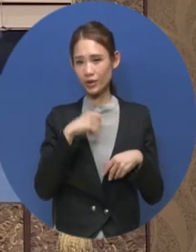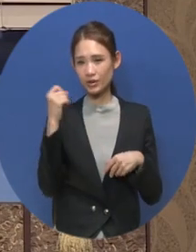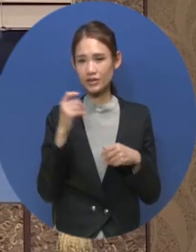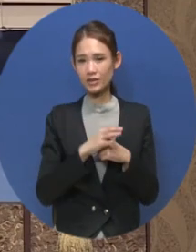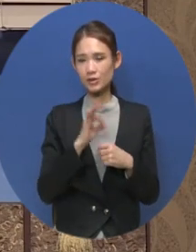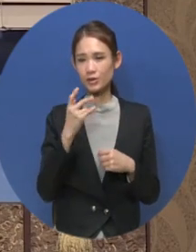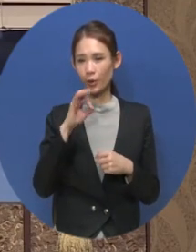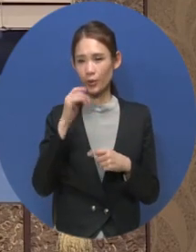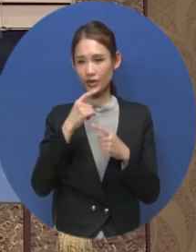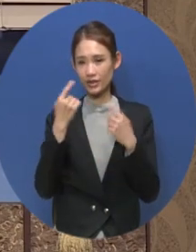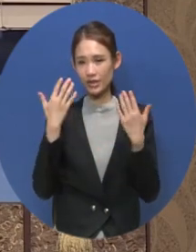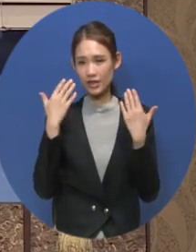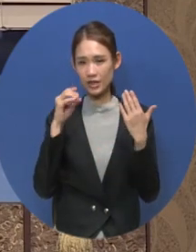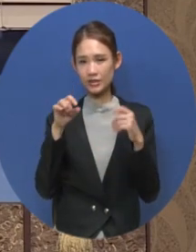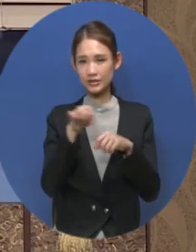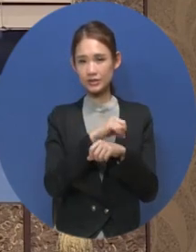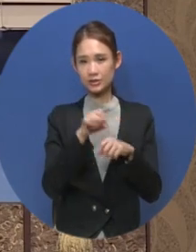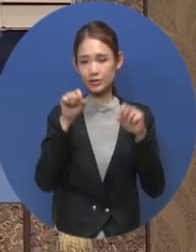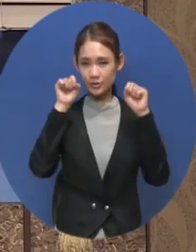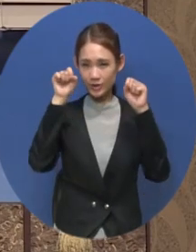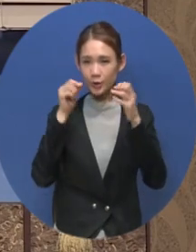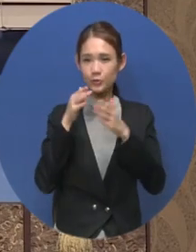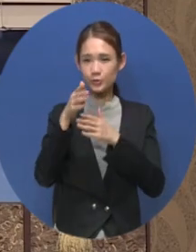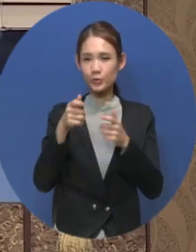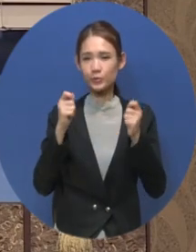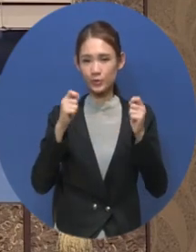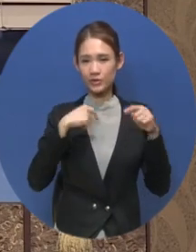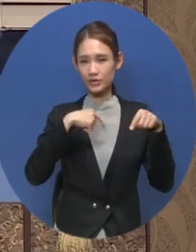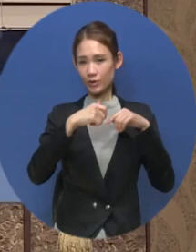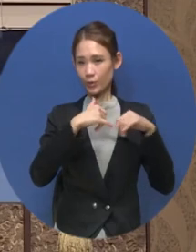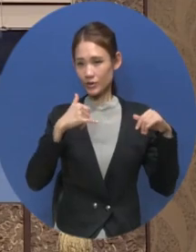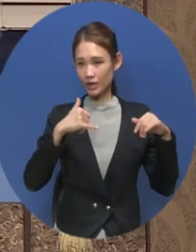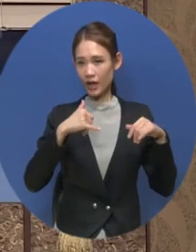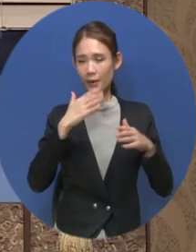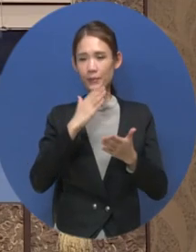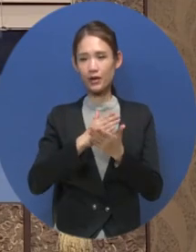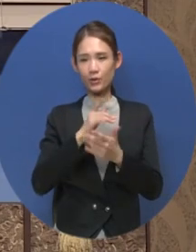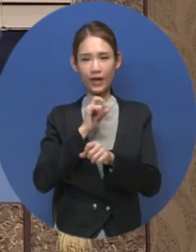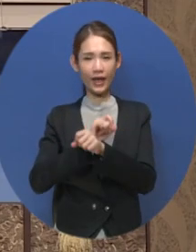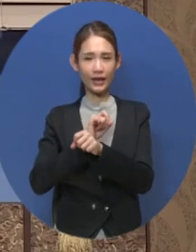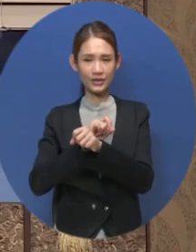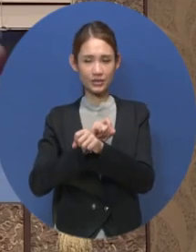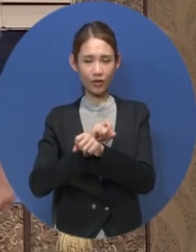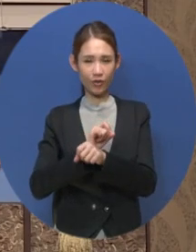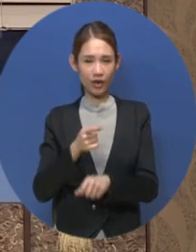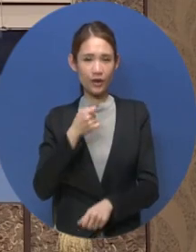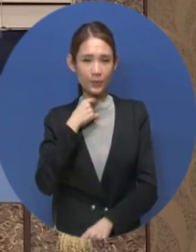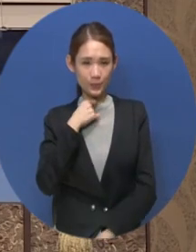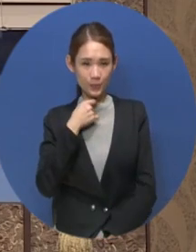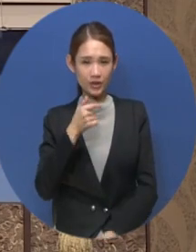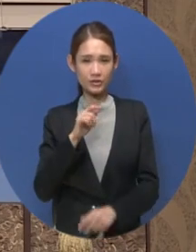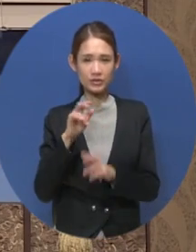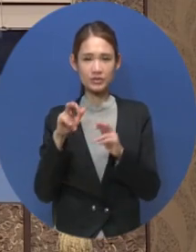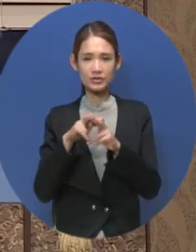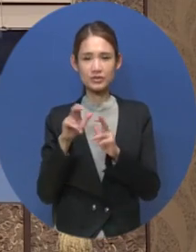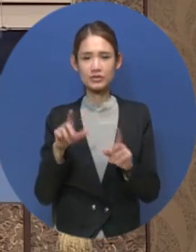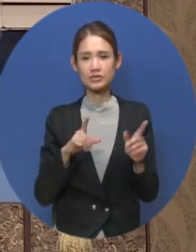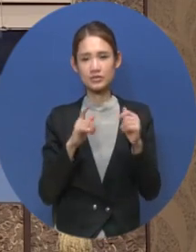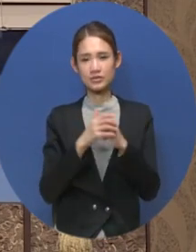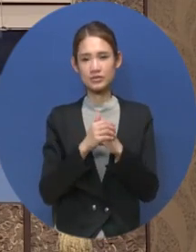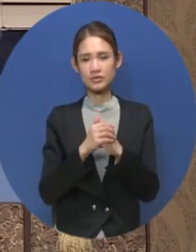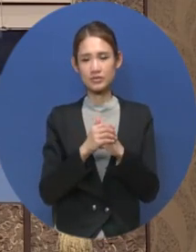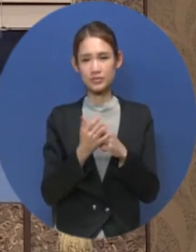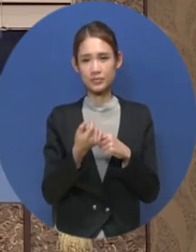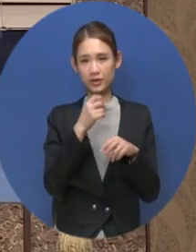또 용인대학교 가서 특수체육을 전공하고 지도자보다는 저는 행정가의 길을 걸어보고 싶어서 이제 또 장애인체육회 선수